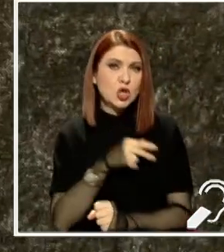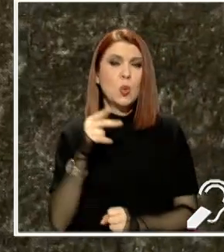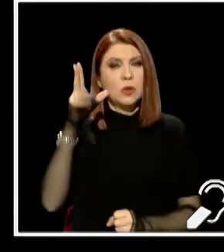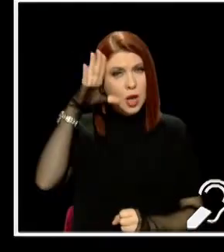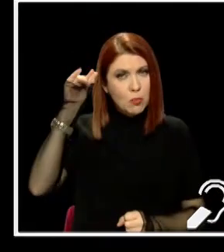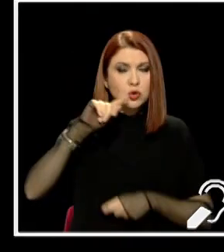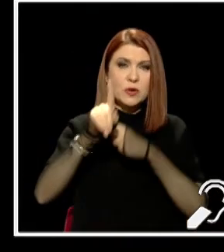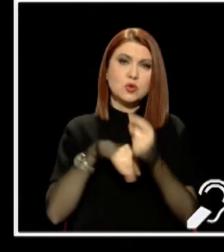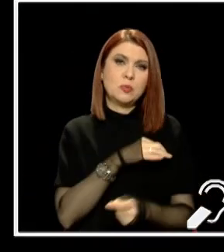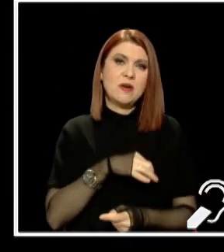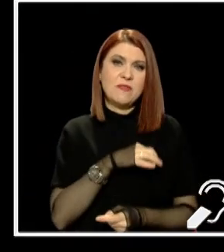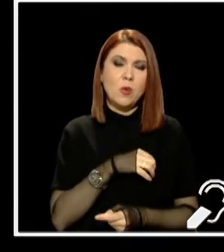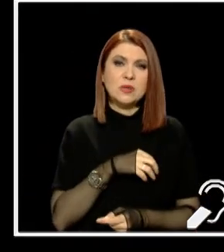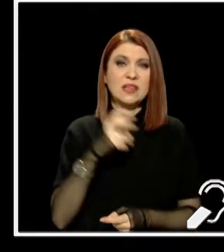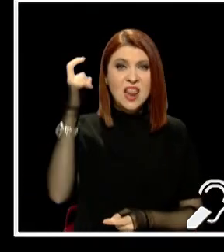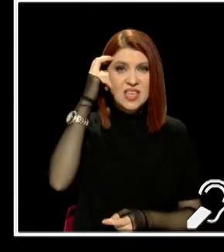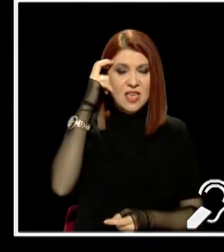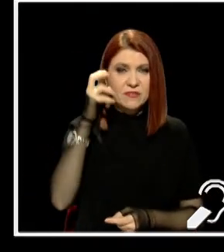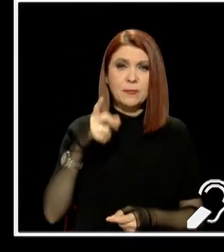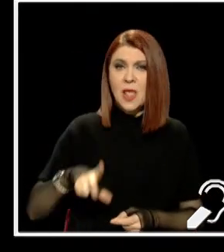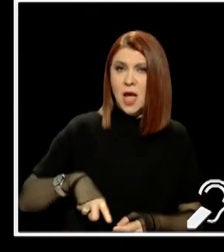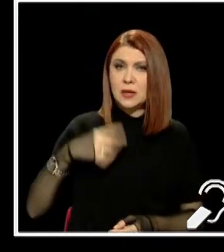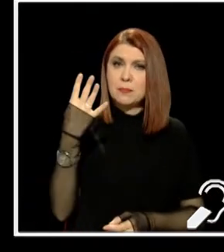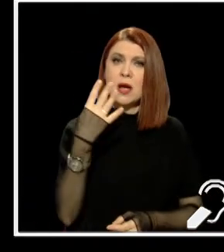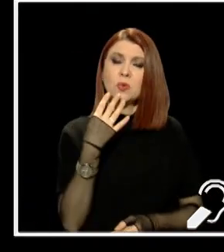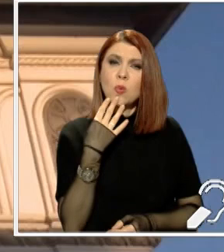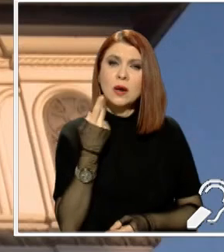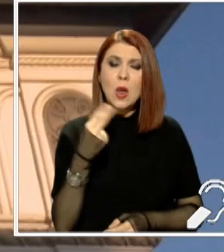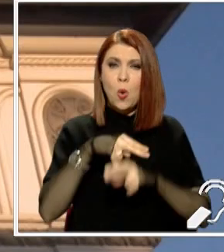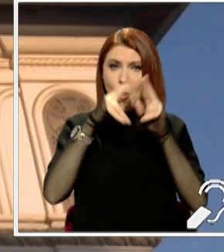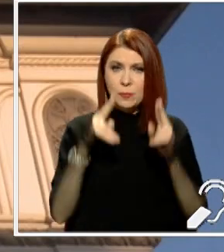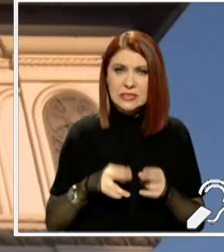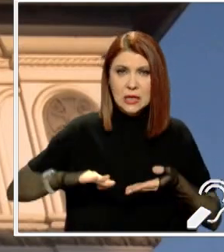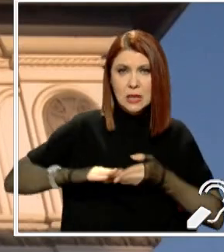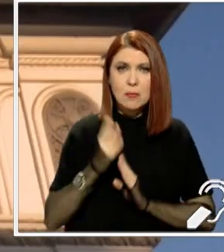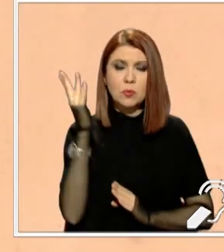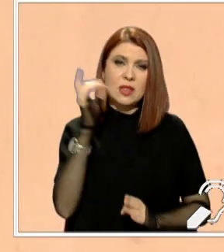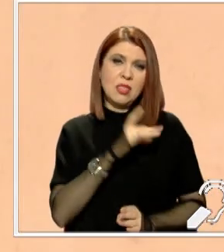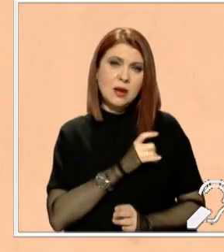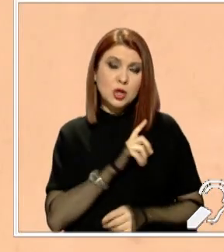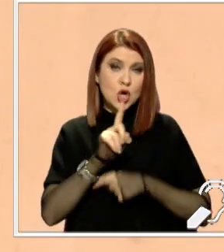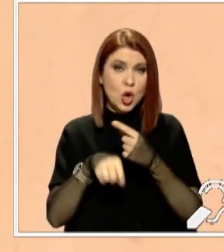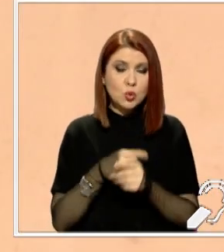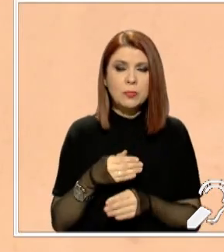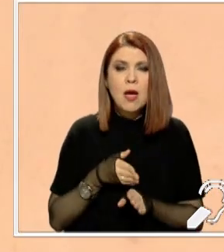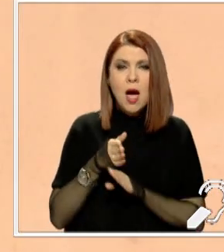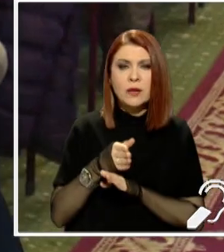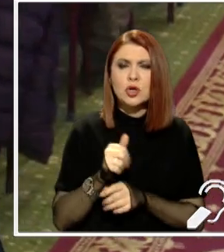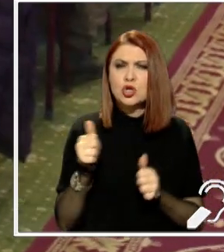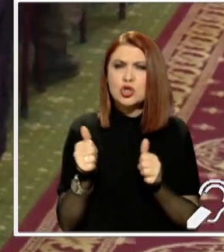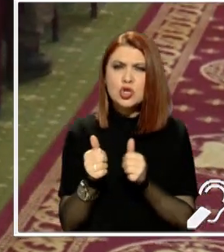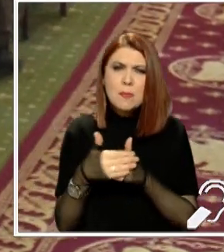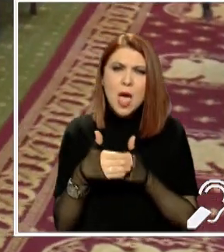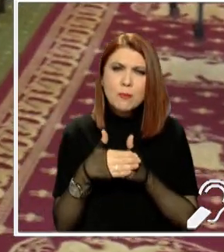apoi Academia Teologică de la Kiev. A trăit vreme de 4 ani la mănăstirea Zografu de pe muntele Athos. Devine apoi cel mai apropiat colaborator